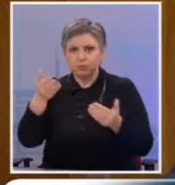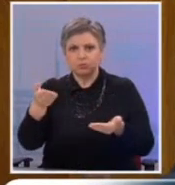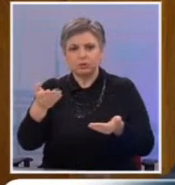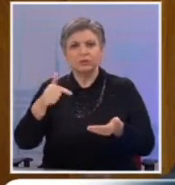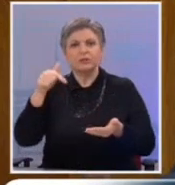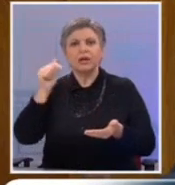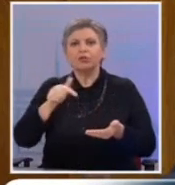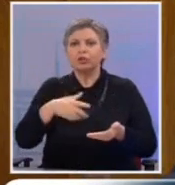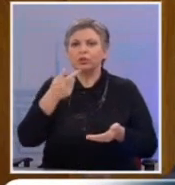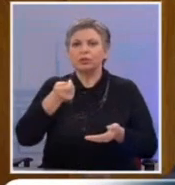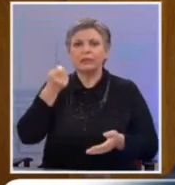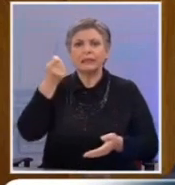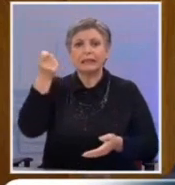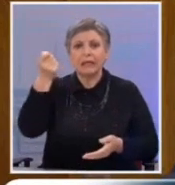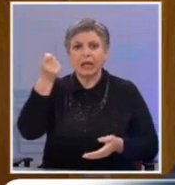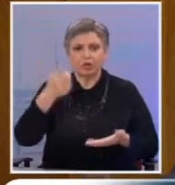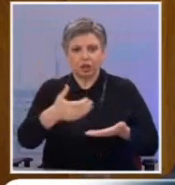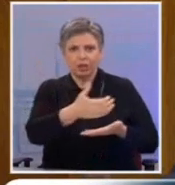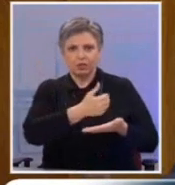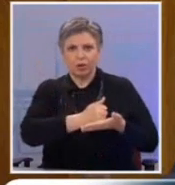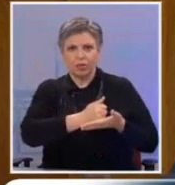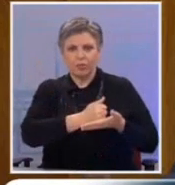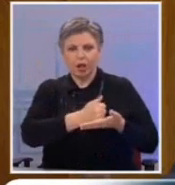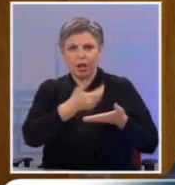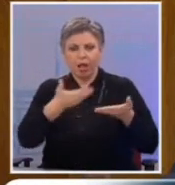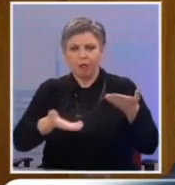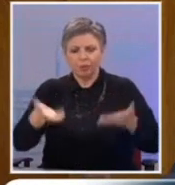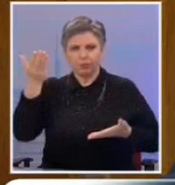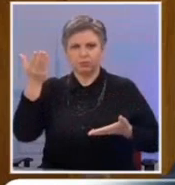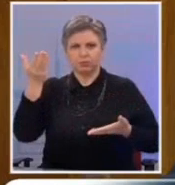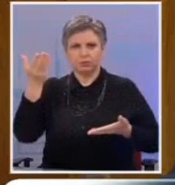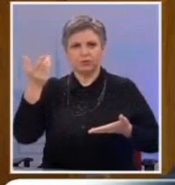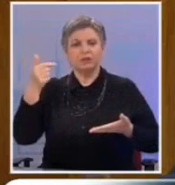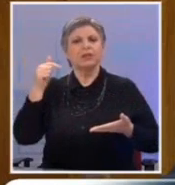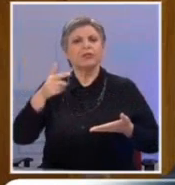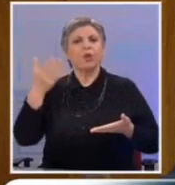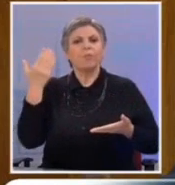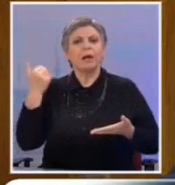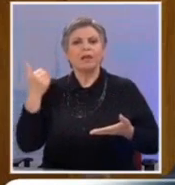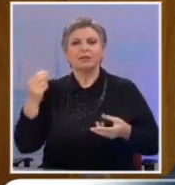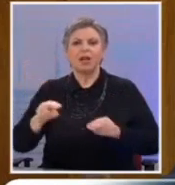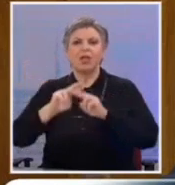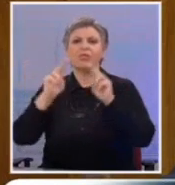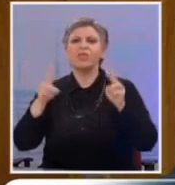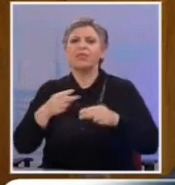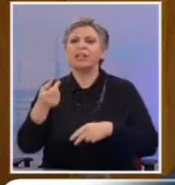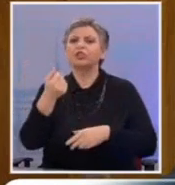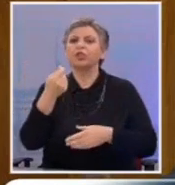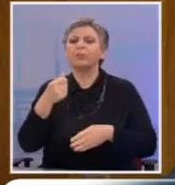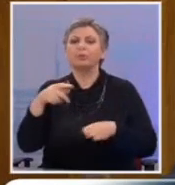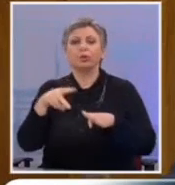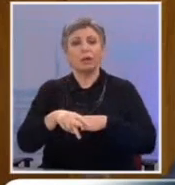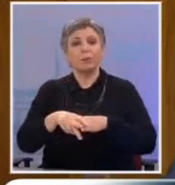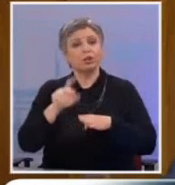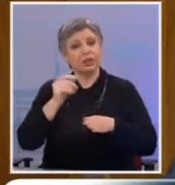χρέους προς ΑΕΠ, έτσι όλο ο σχεδιασμός του Διεθνούς Νομισματικού Ταμείου που έλεγε ότι το 2022 το